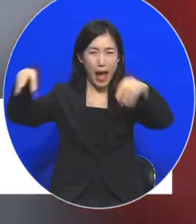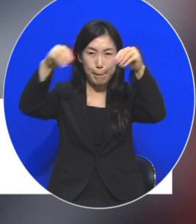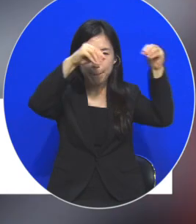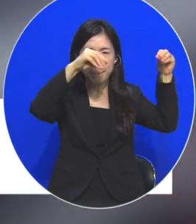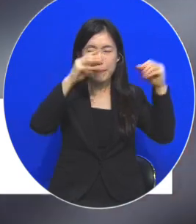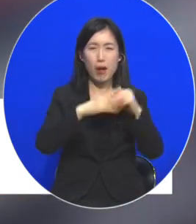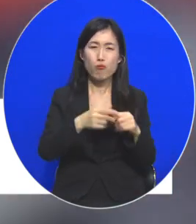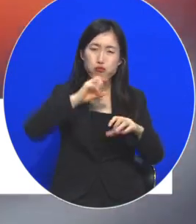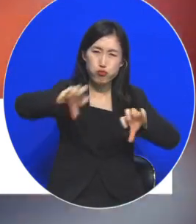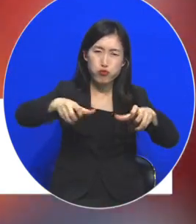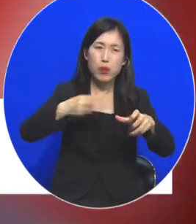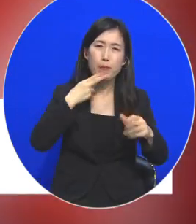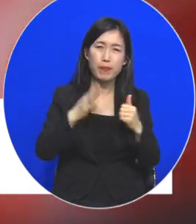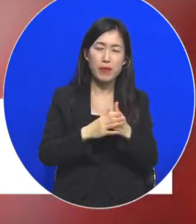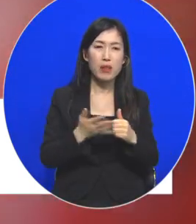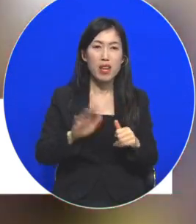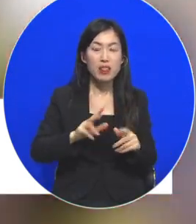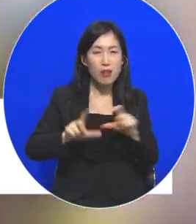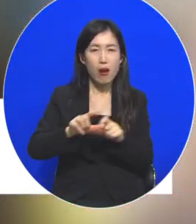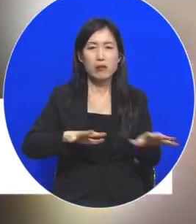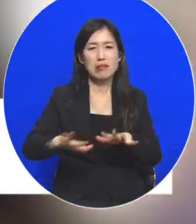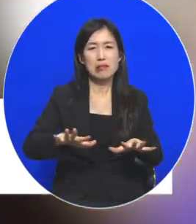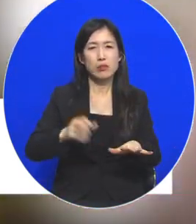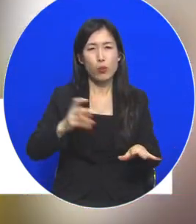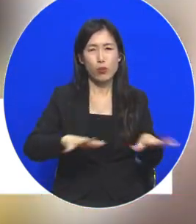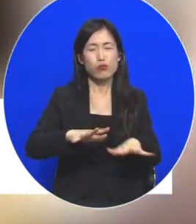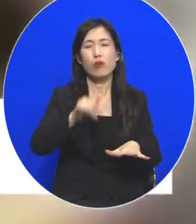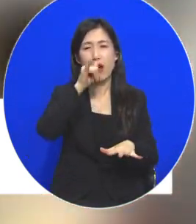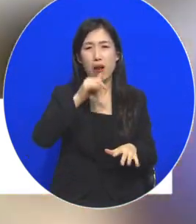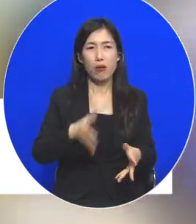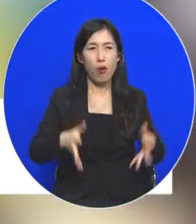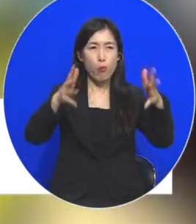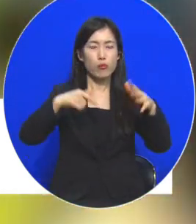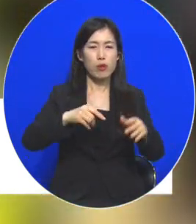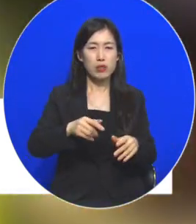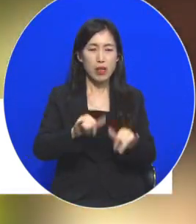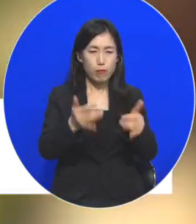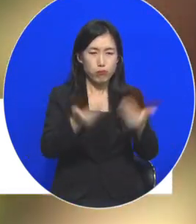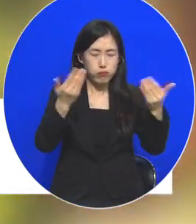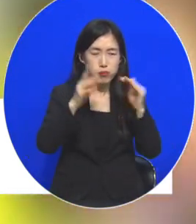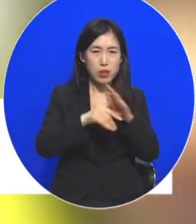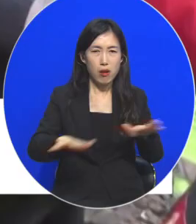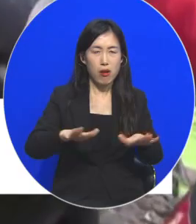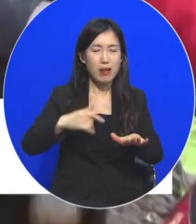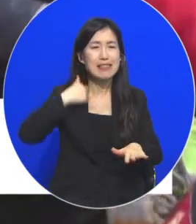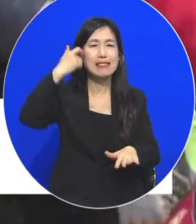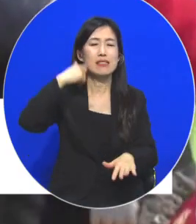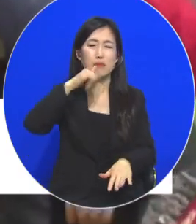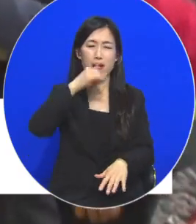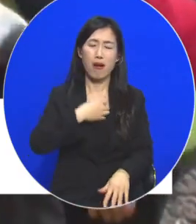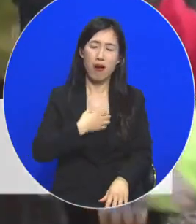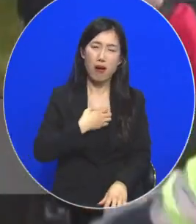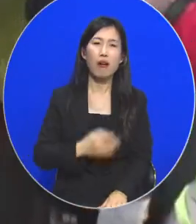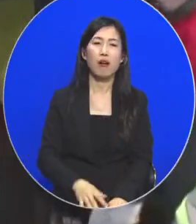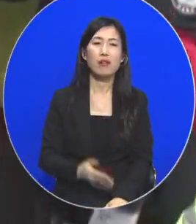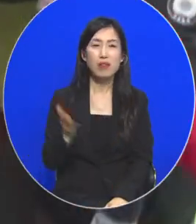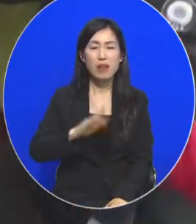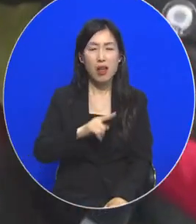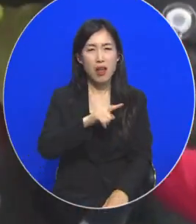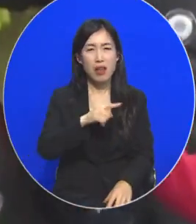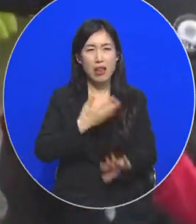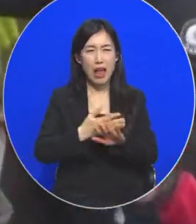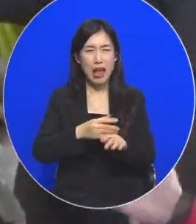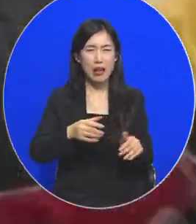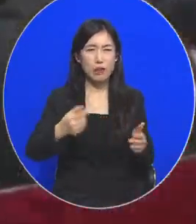대한 공포가 가장 힘들었으며 실제 건물이 흔들리는 것을 느끼기도 했다고 밝혔습니다. 우려했던 치안 문제에 대해서는